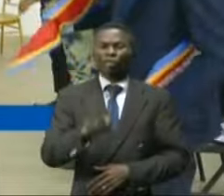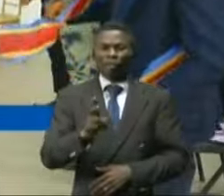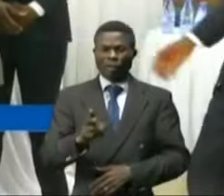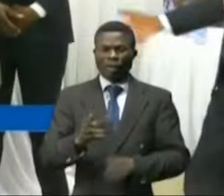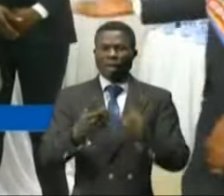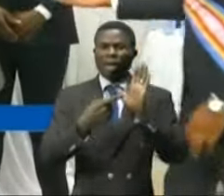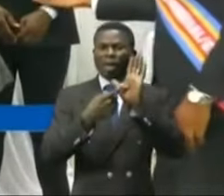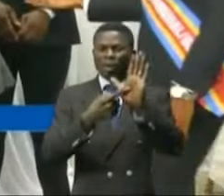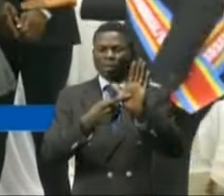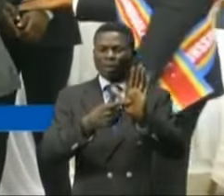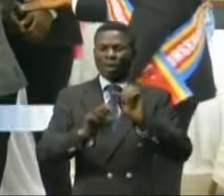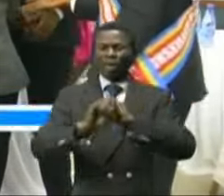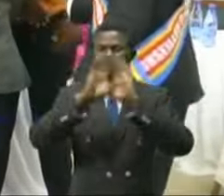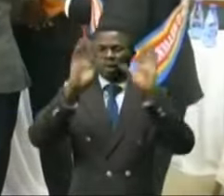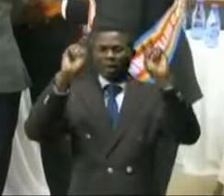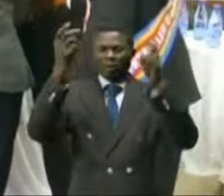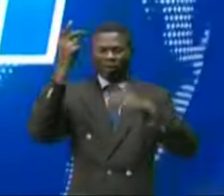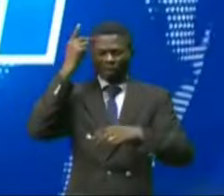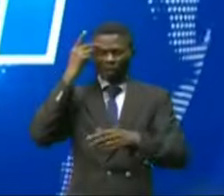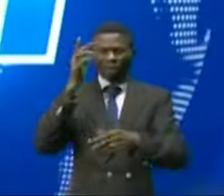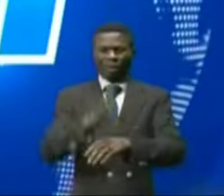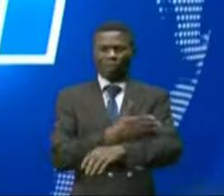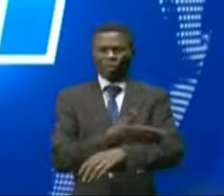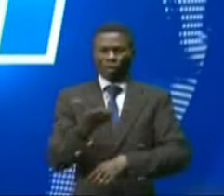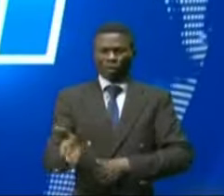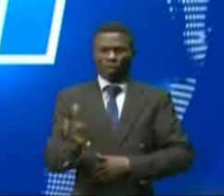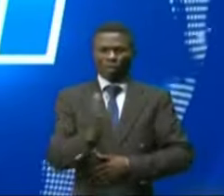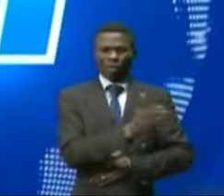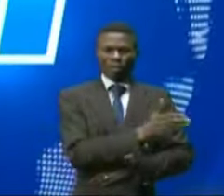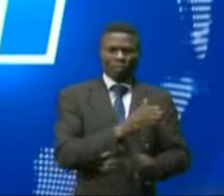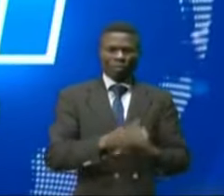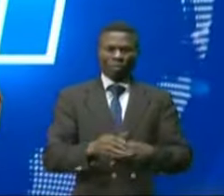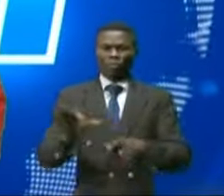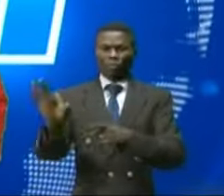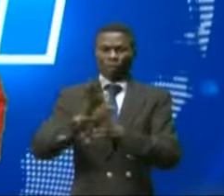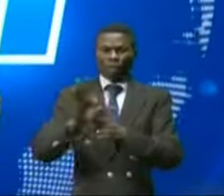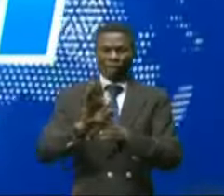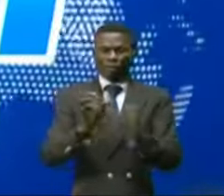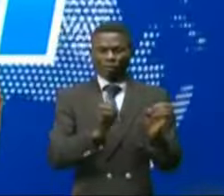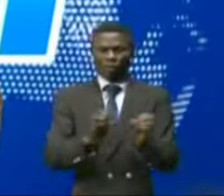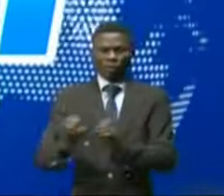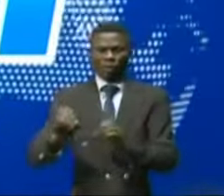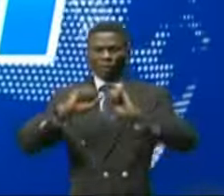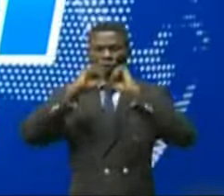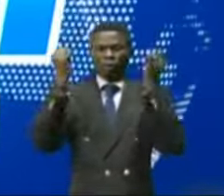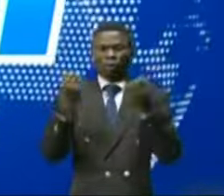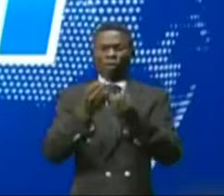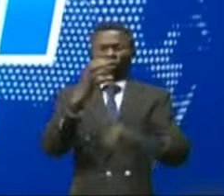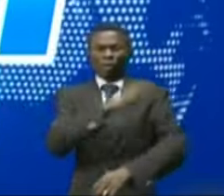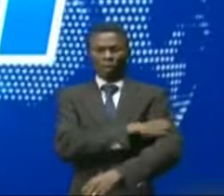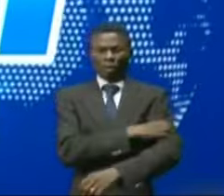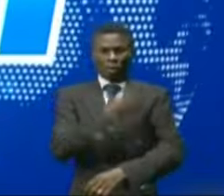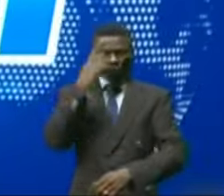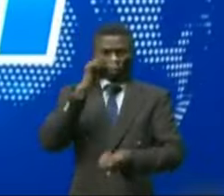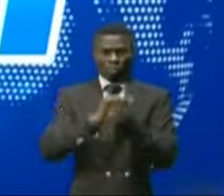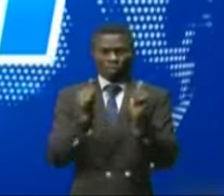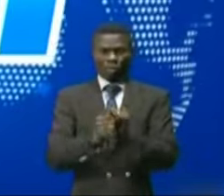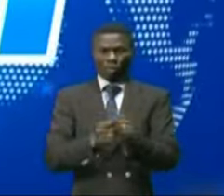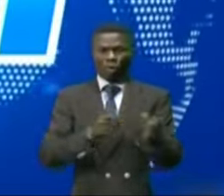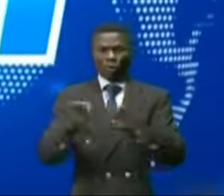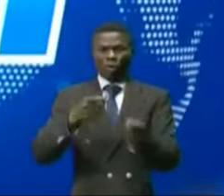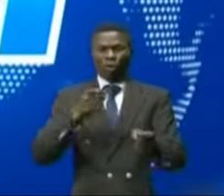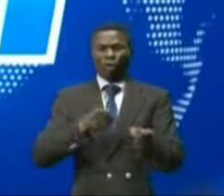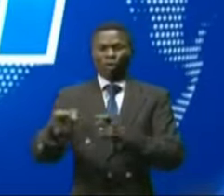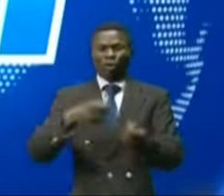de la capitale Kinshasa. Un atelier a été organisé par la société civile sur la bonne